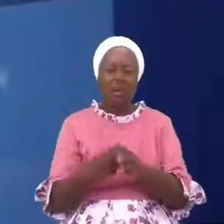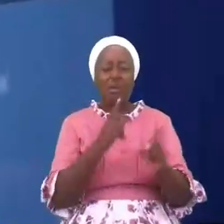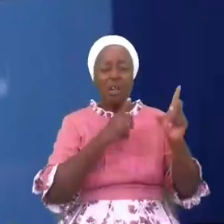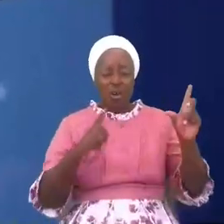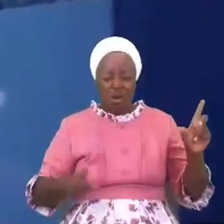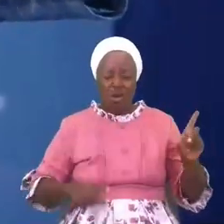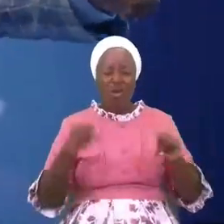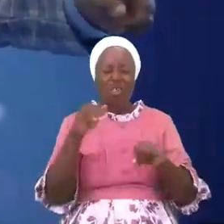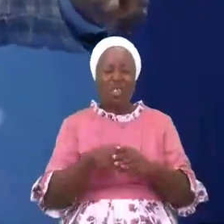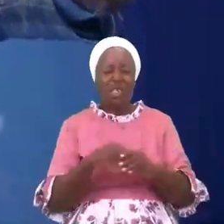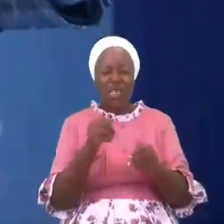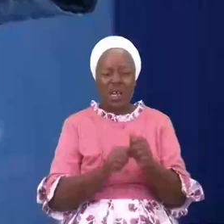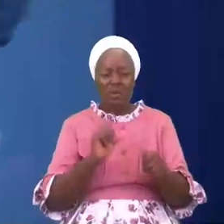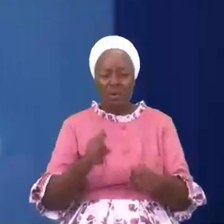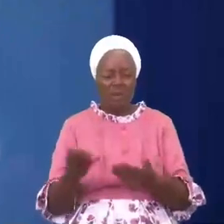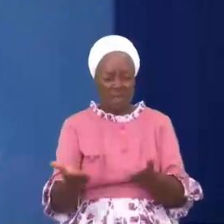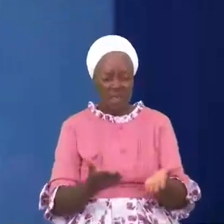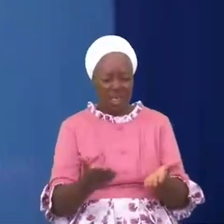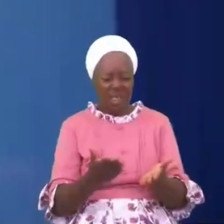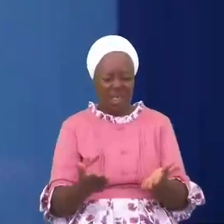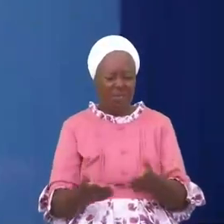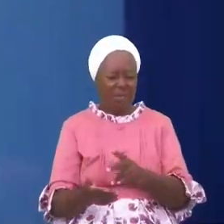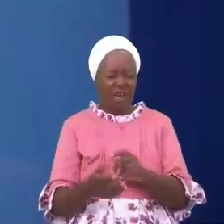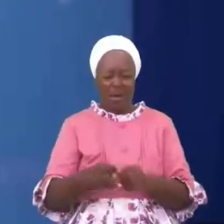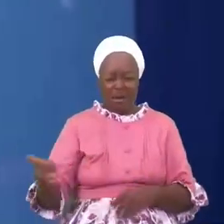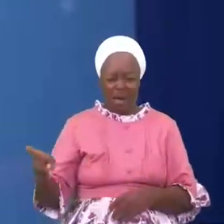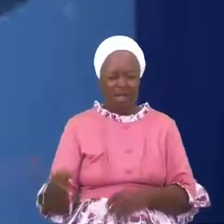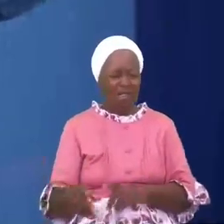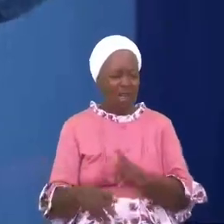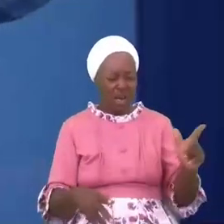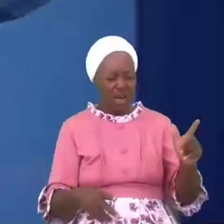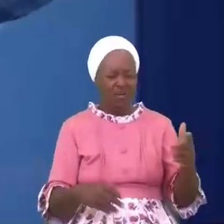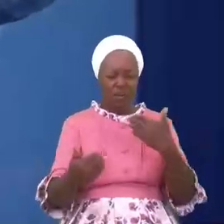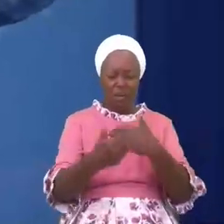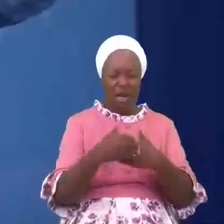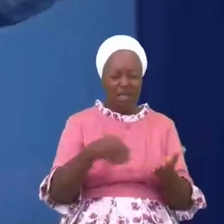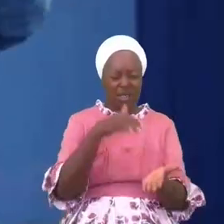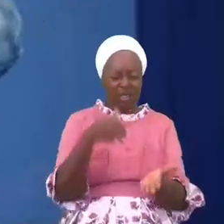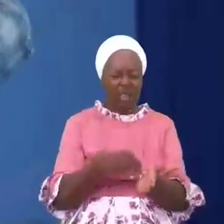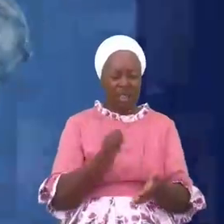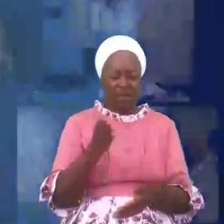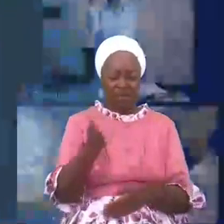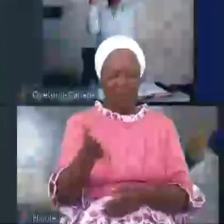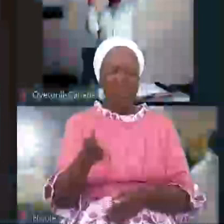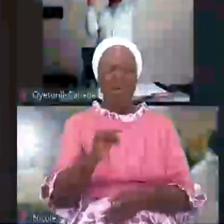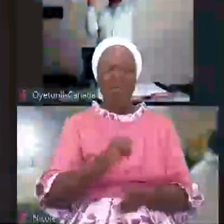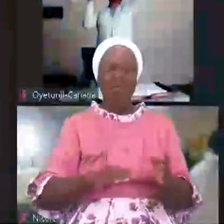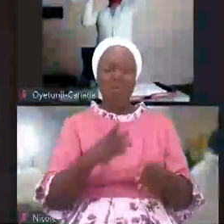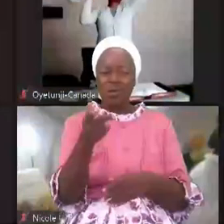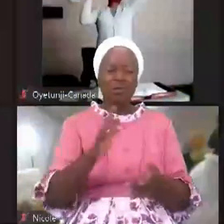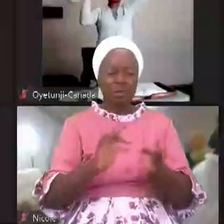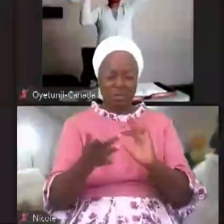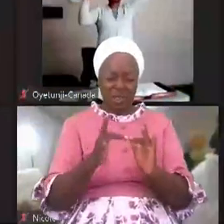Seigneur, partout, ici, à droite, à gauche, derrière, au milieu, devant, à là-bas, en